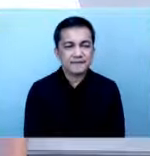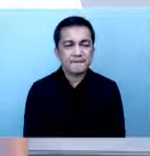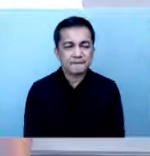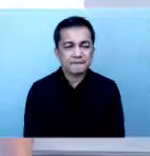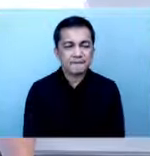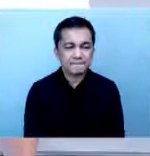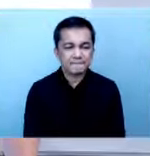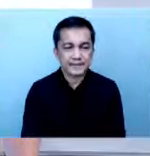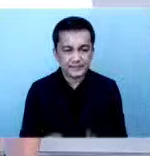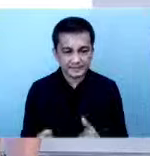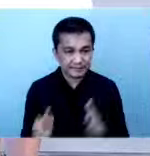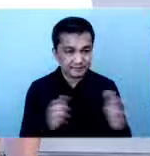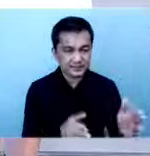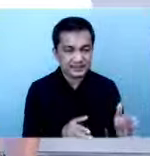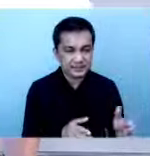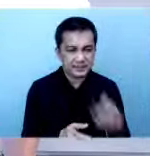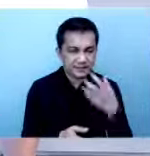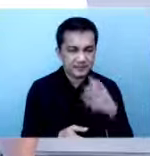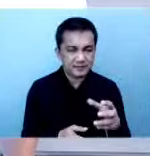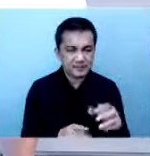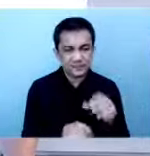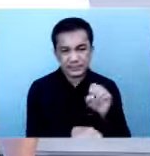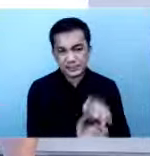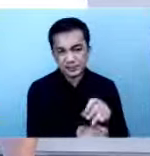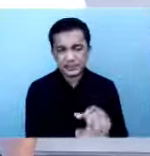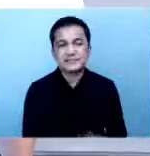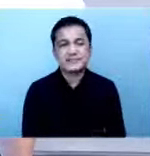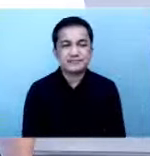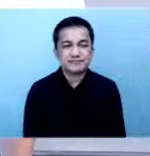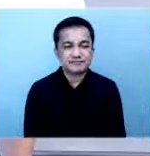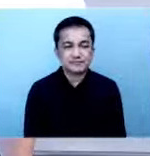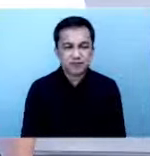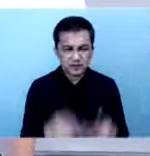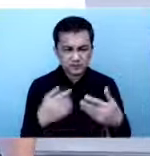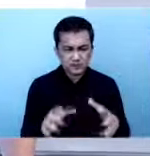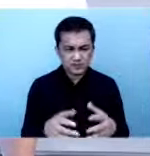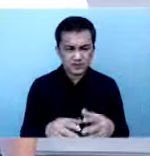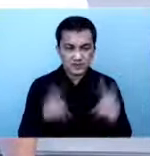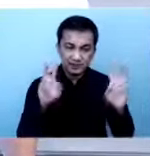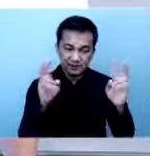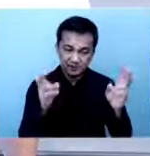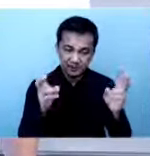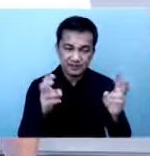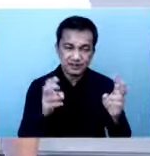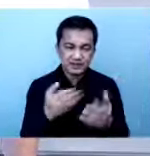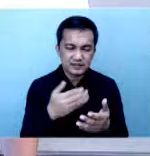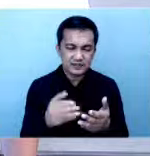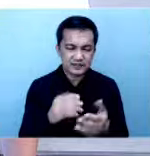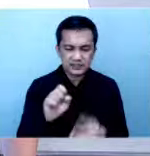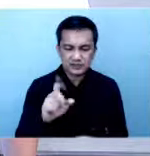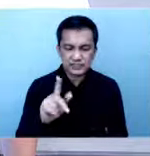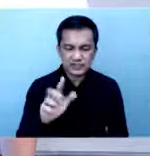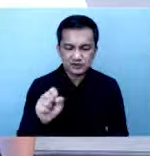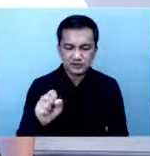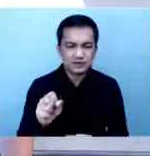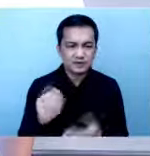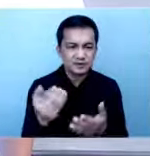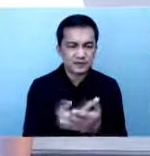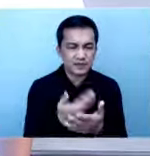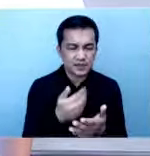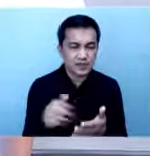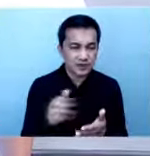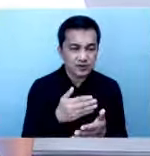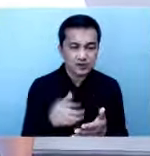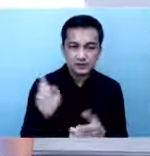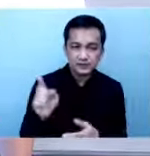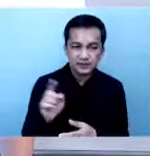Ito pa ang mainit na chika tonight. Matapos ang controversial na kantang Selos, may bagong awitin na naman